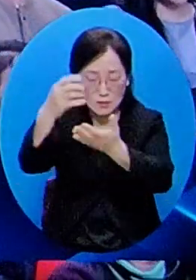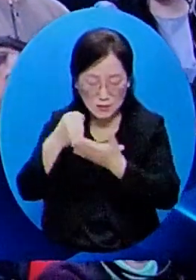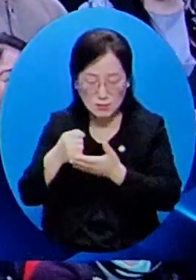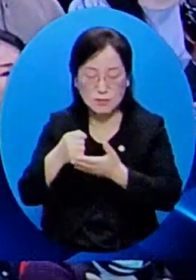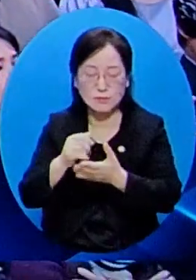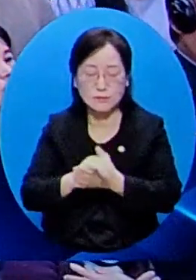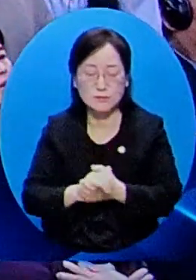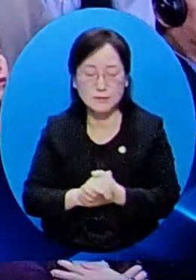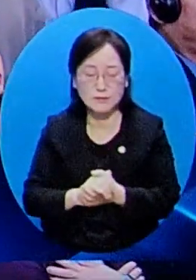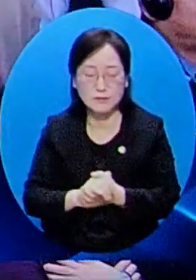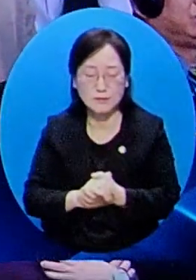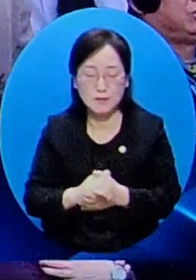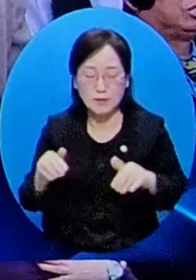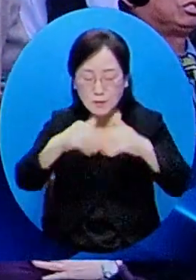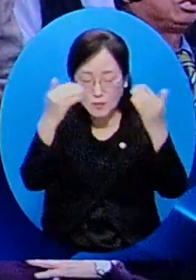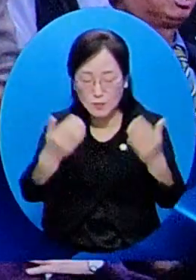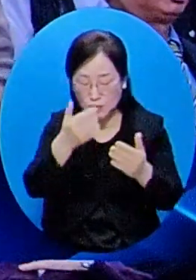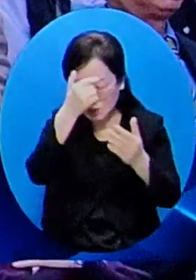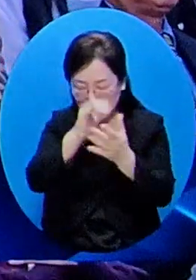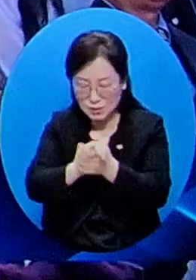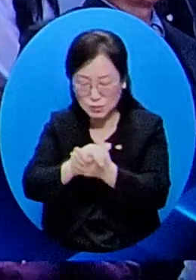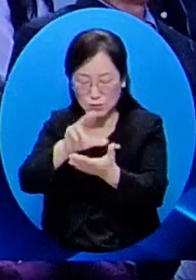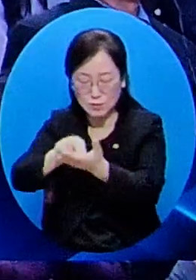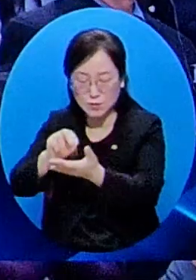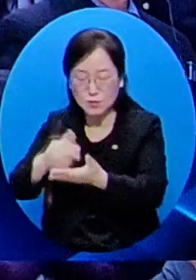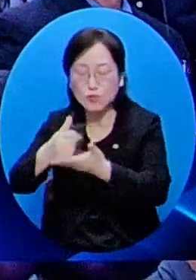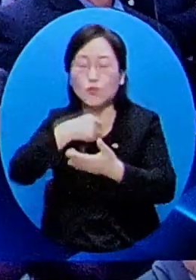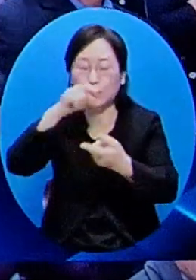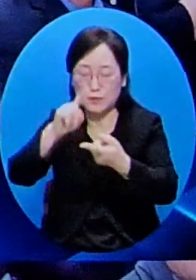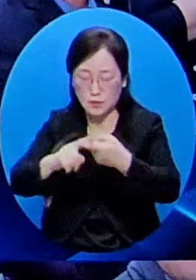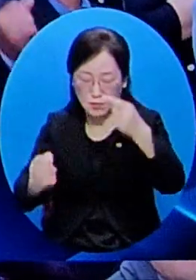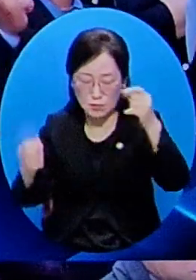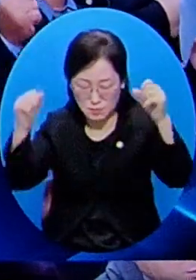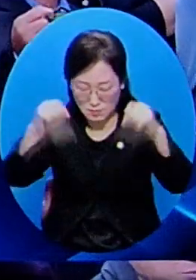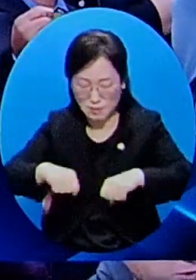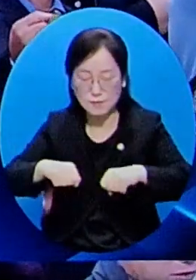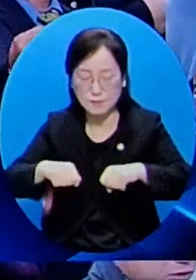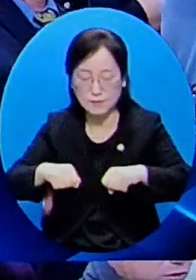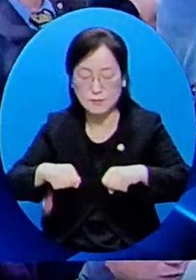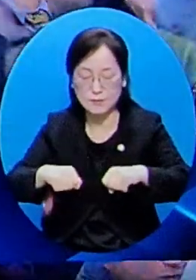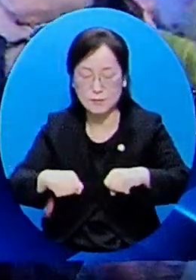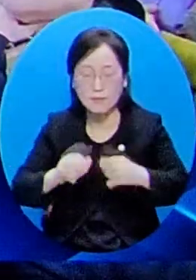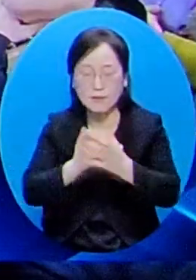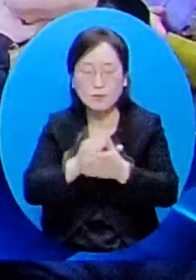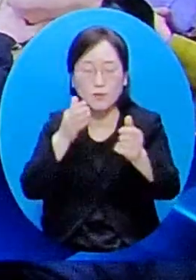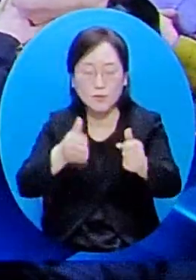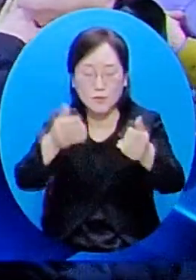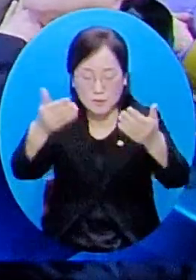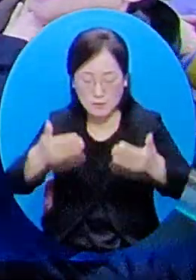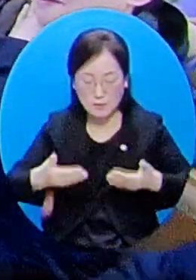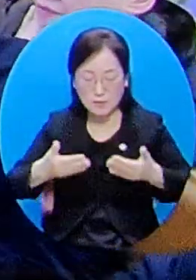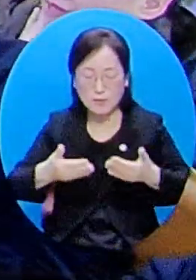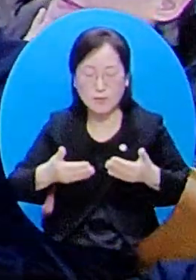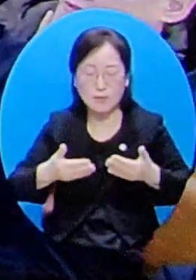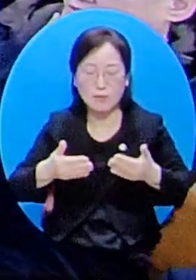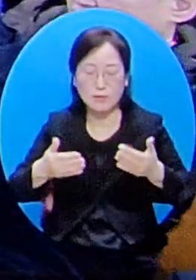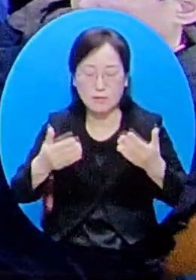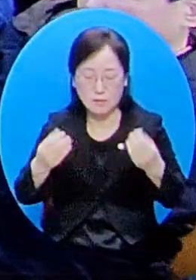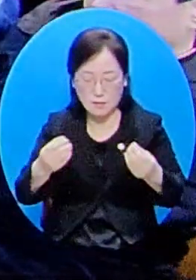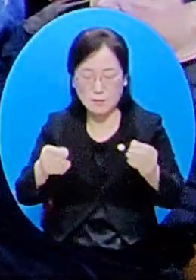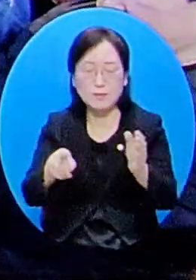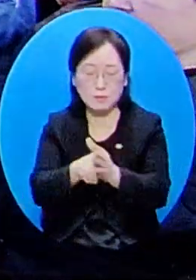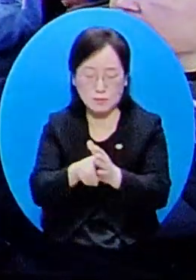임할지어다. 모든 기도의 제목이 주의 뜻 가운데 응답될지어다. 기도하고 구한 것은 받은 줄로 믿으라.